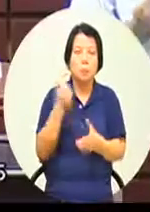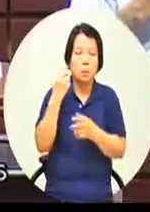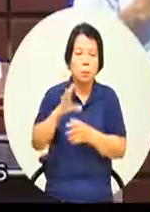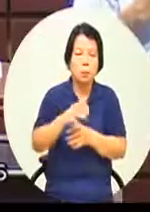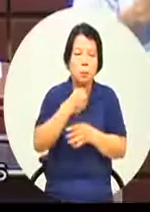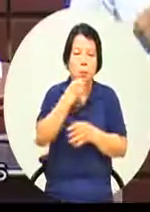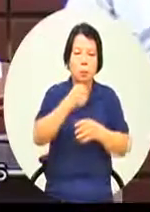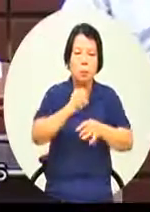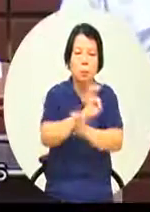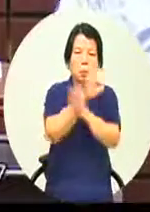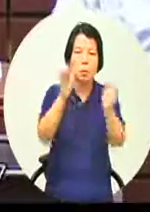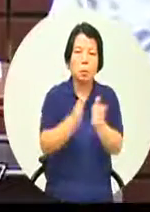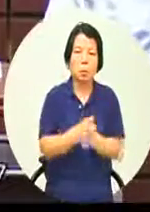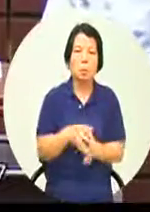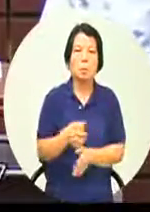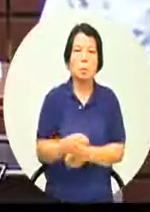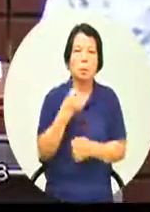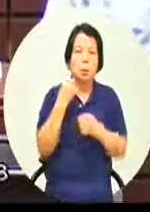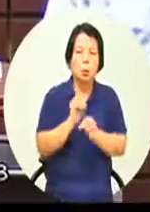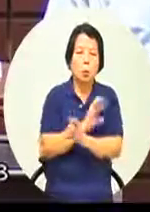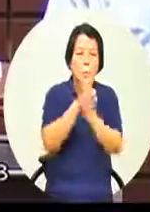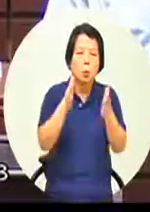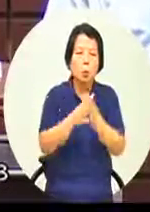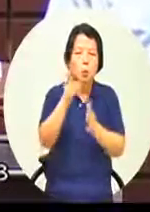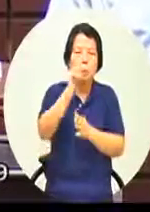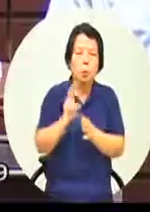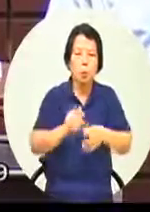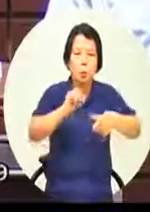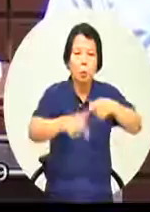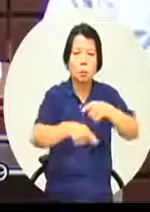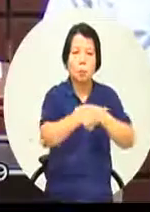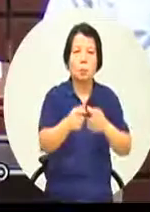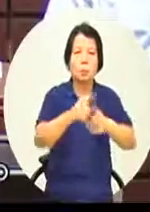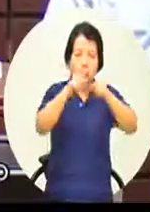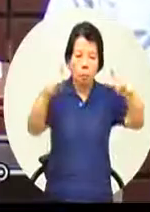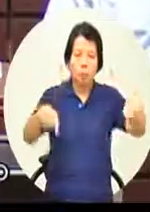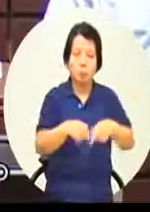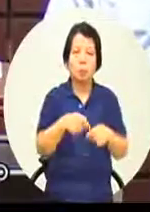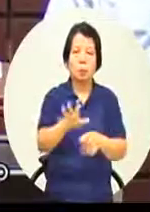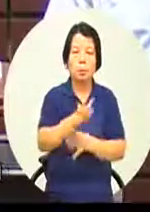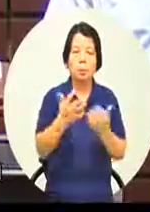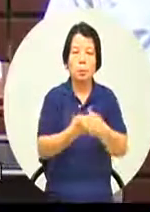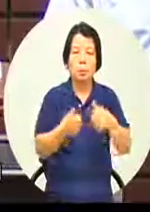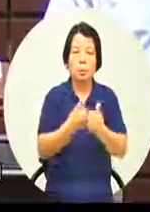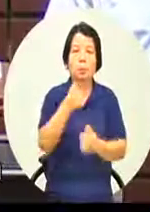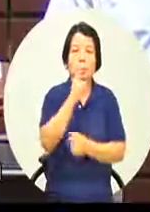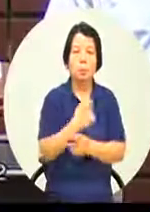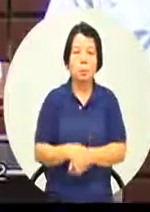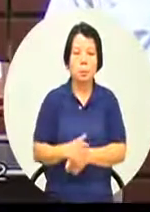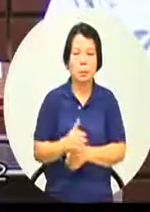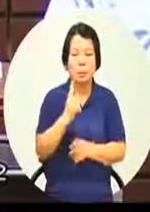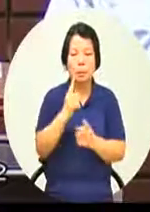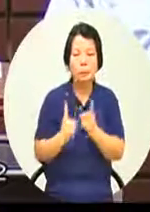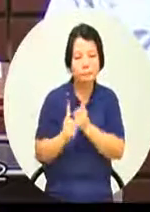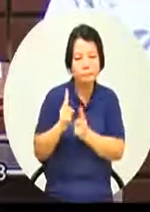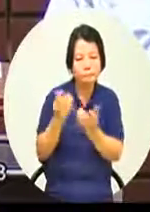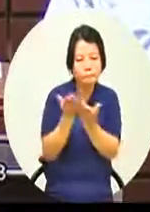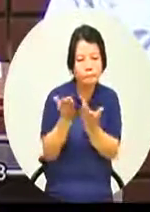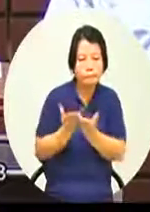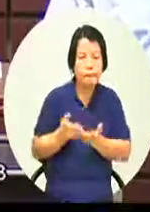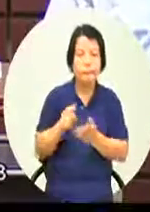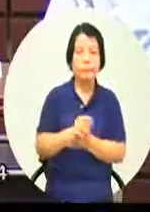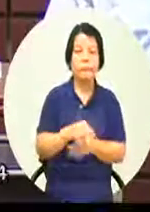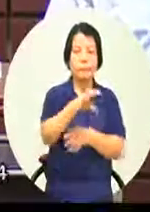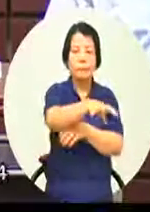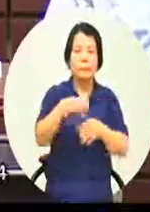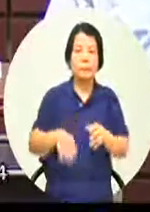是光电公司设计的新日光。那张议员如果有机会的，可以去比较看看，就是说两个地